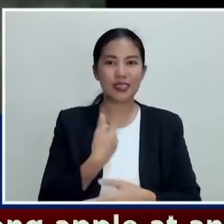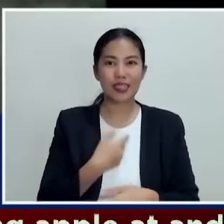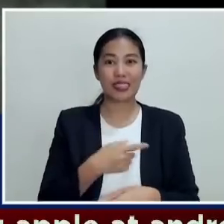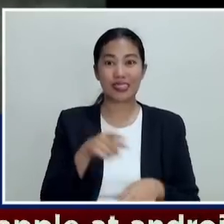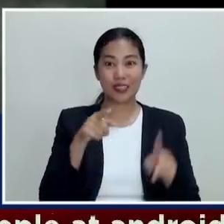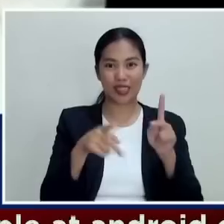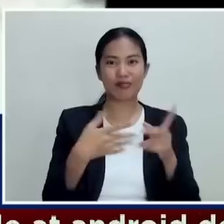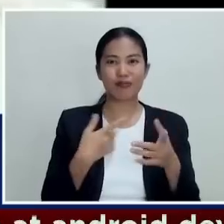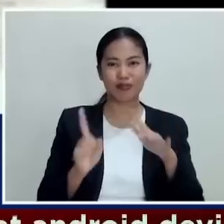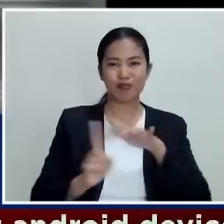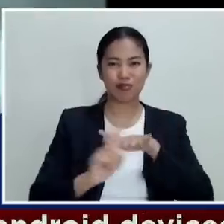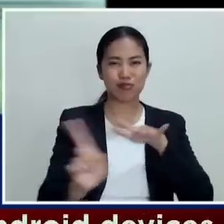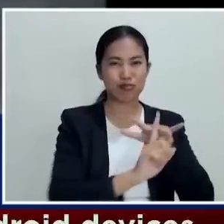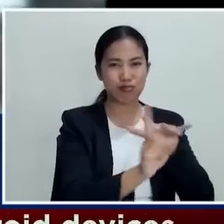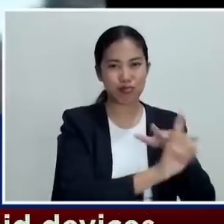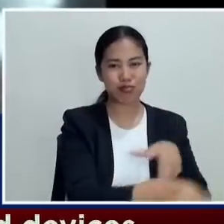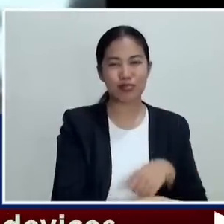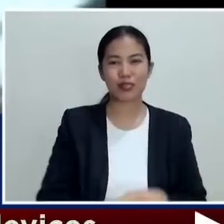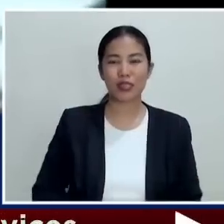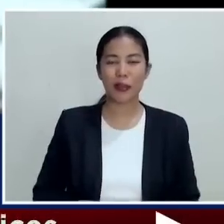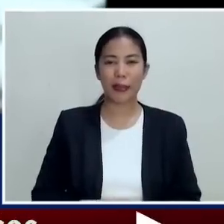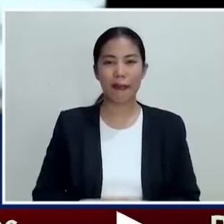magsipagtakbuhan.